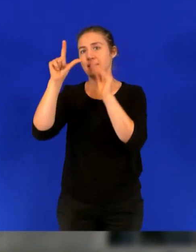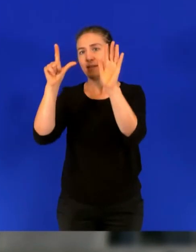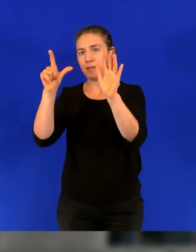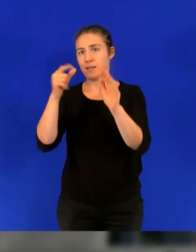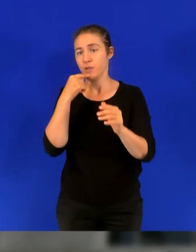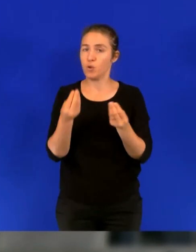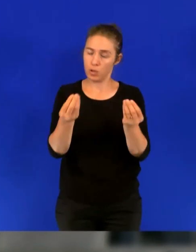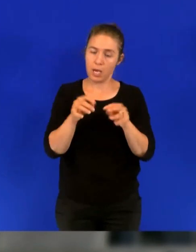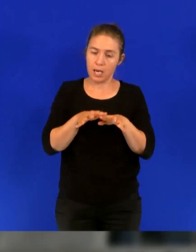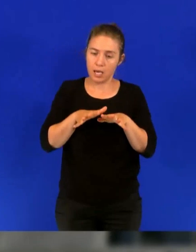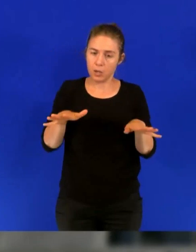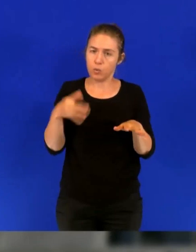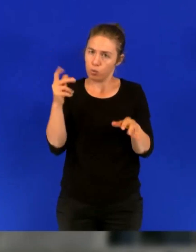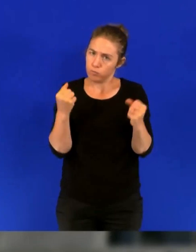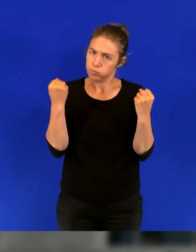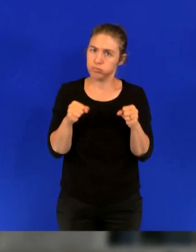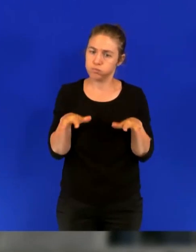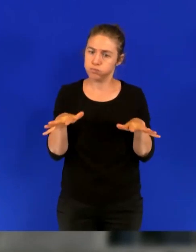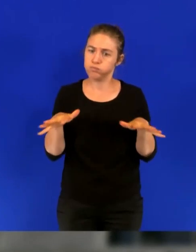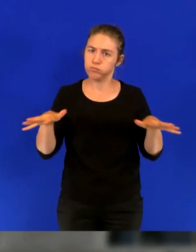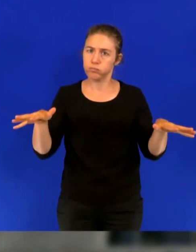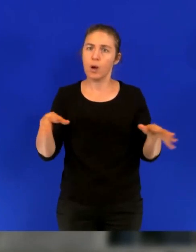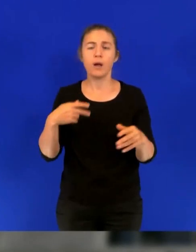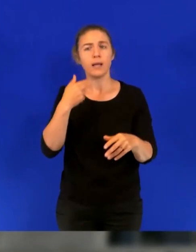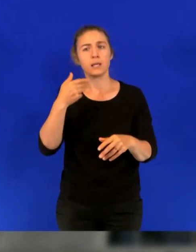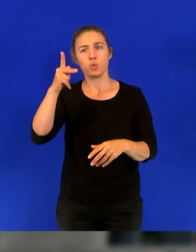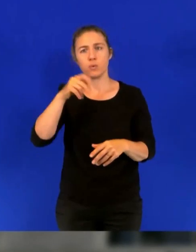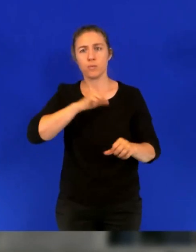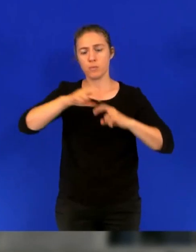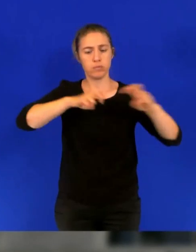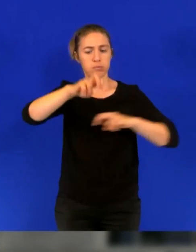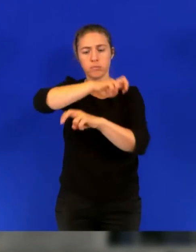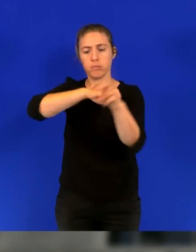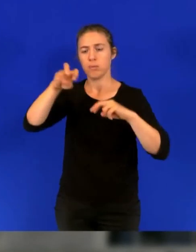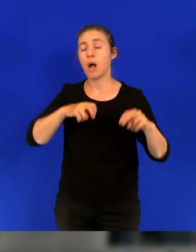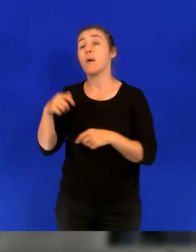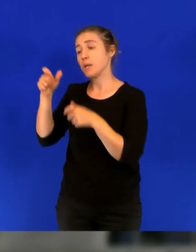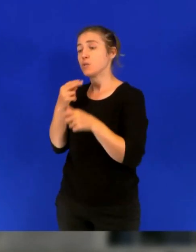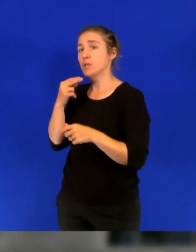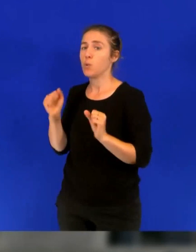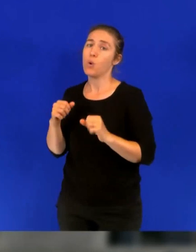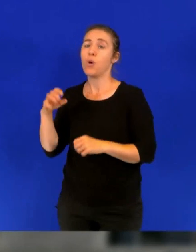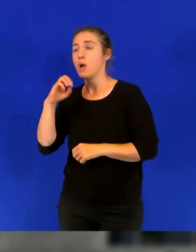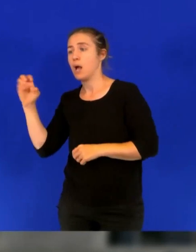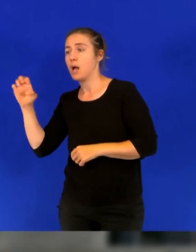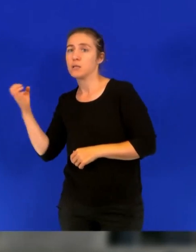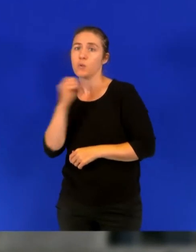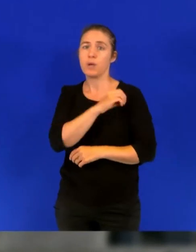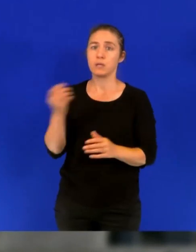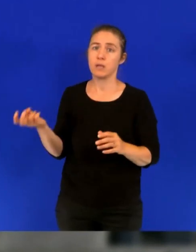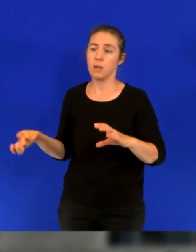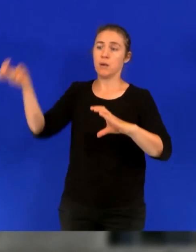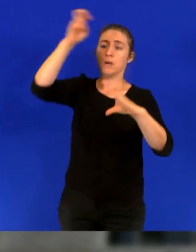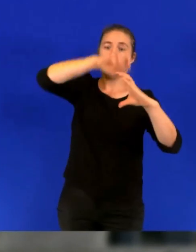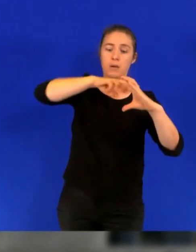du réseau de la métropole et en améliorer la performance. Les usagers pourront aller d'est en ouest sans passer par le centre de Nantes.